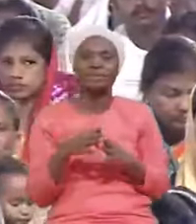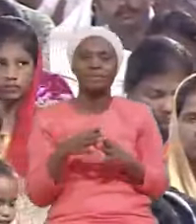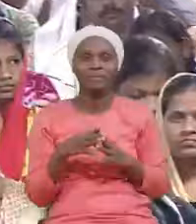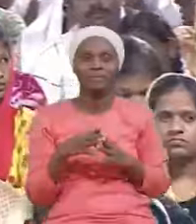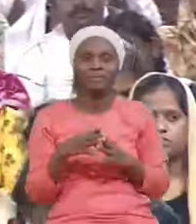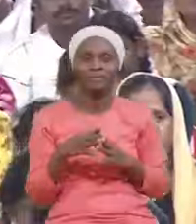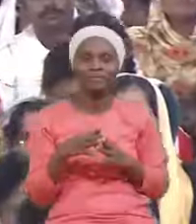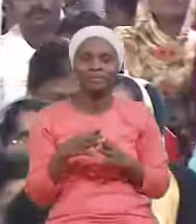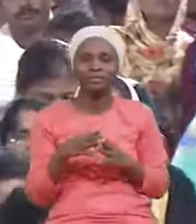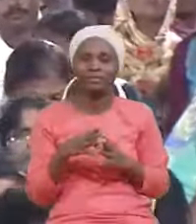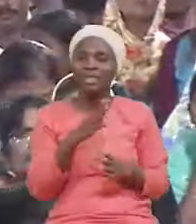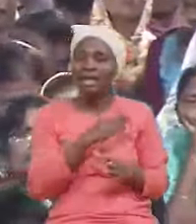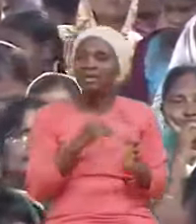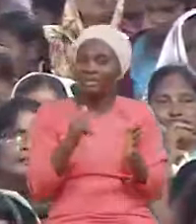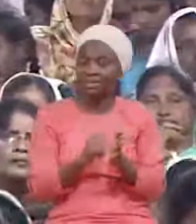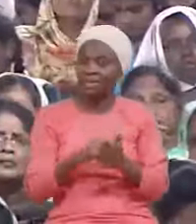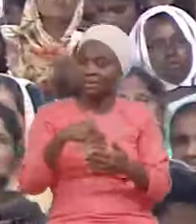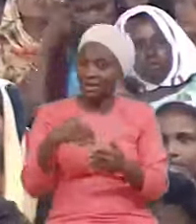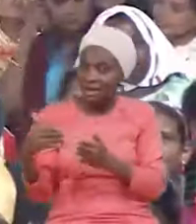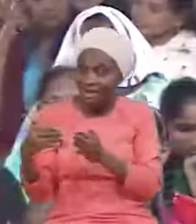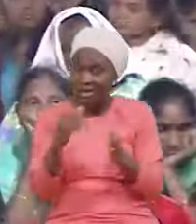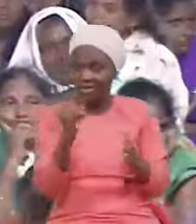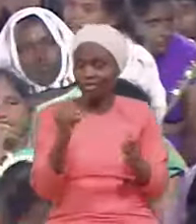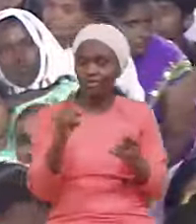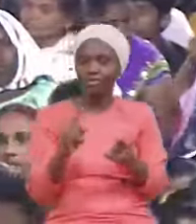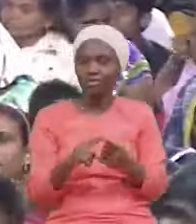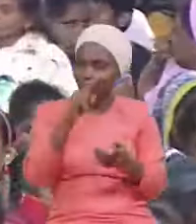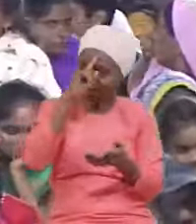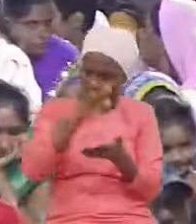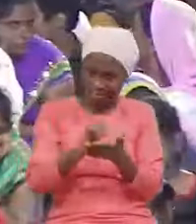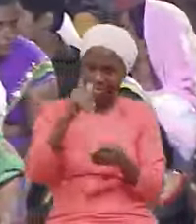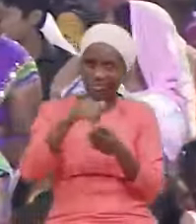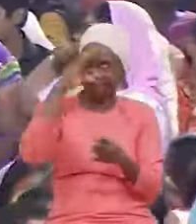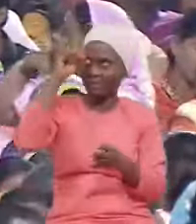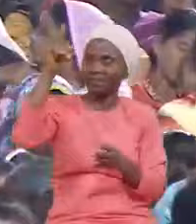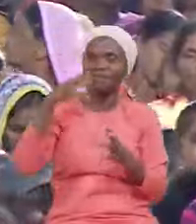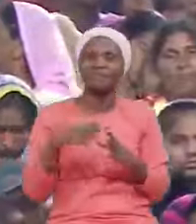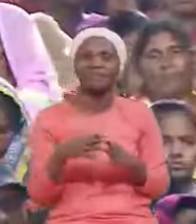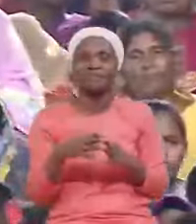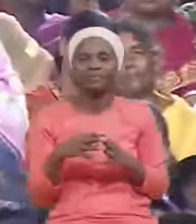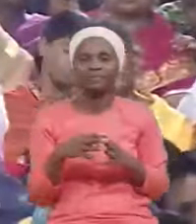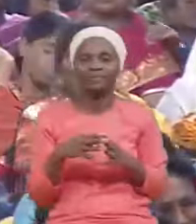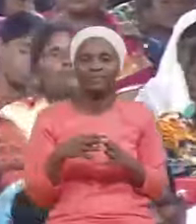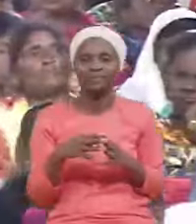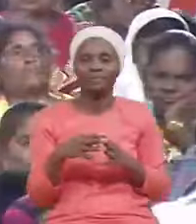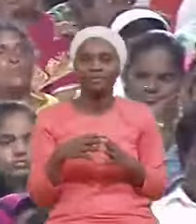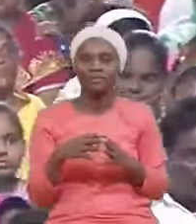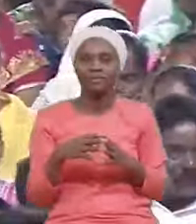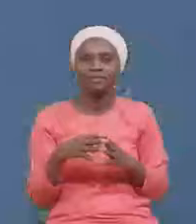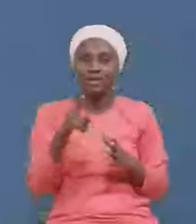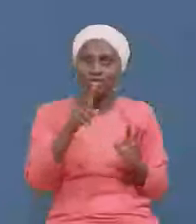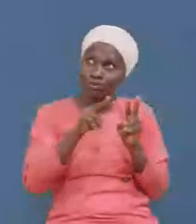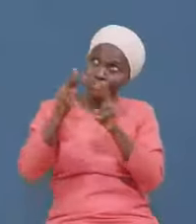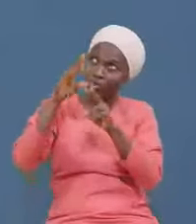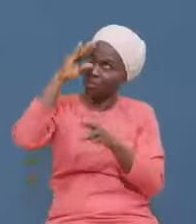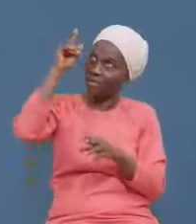సంపూర్ణంగా ఆయనకే. And that leads you to believe him. అది మిమ్మును ఆయన యందు విశ్వాసం ఉంచేలా చేస్తుంది. You